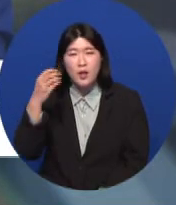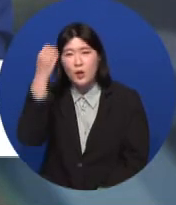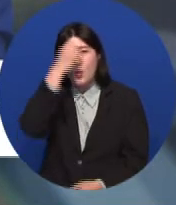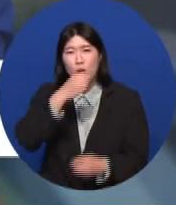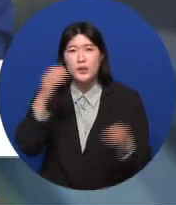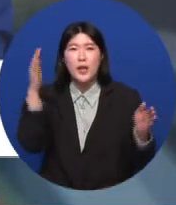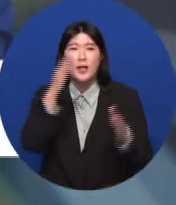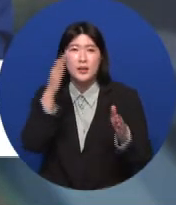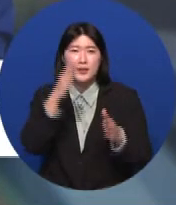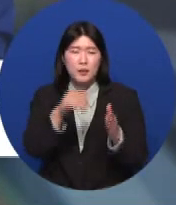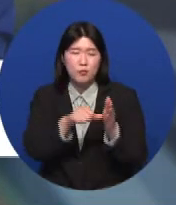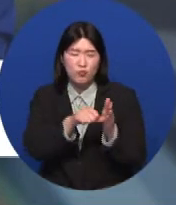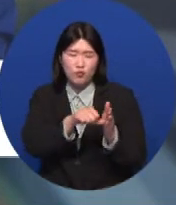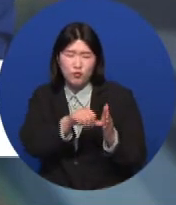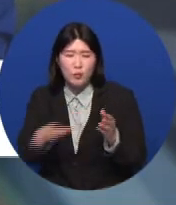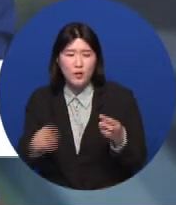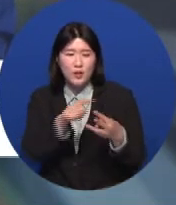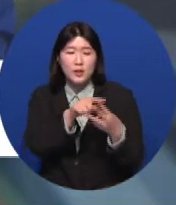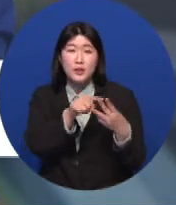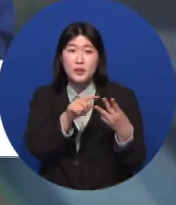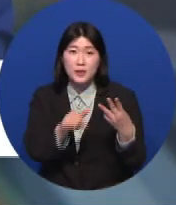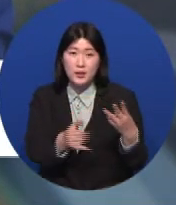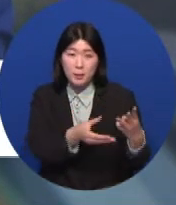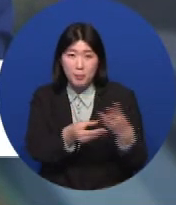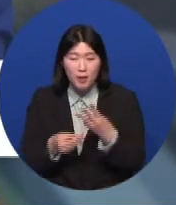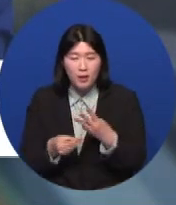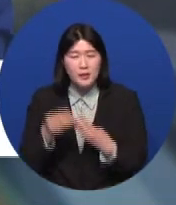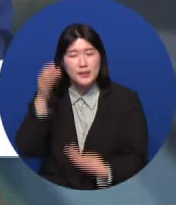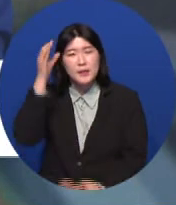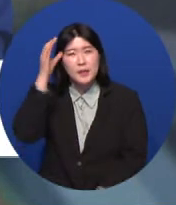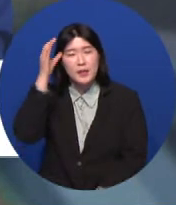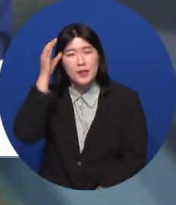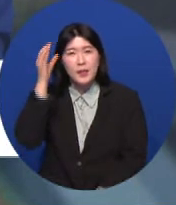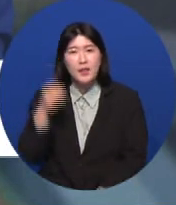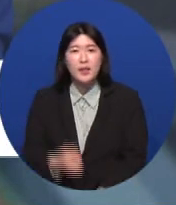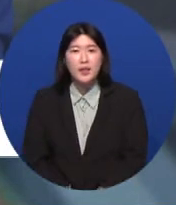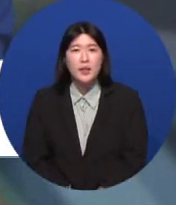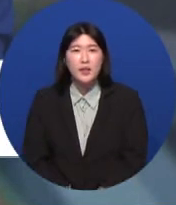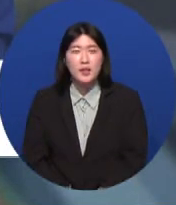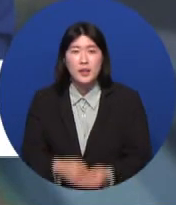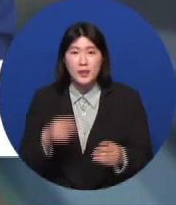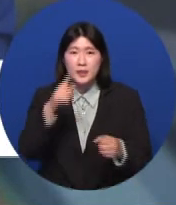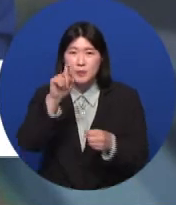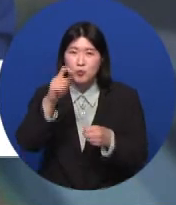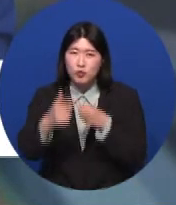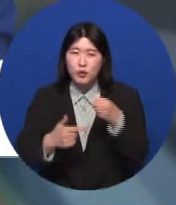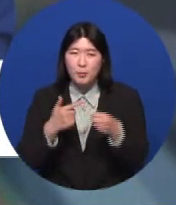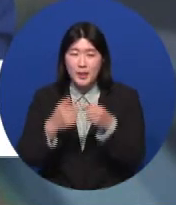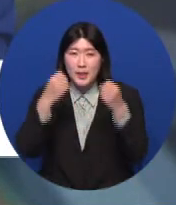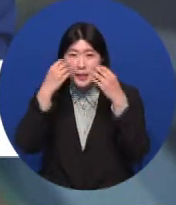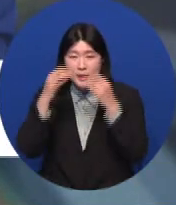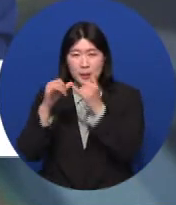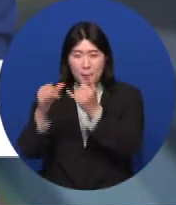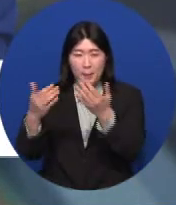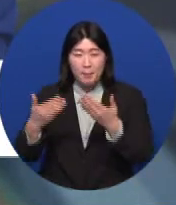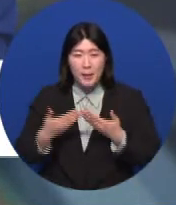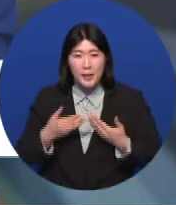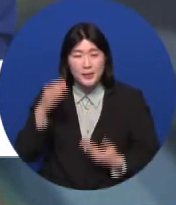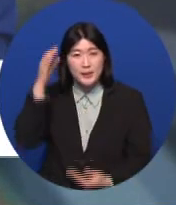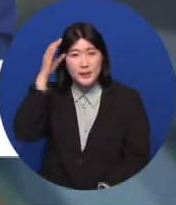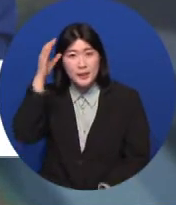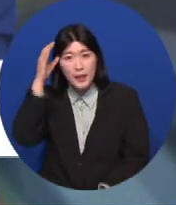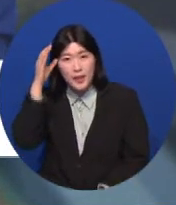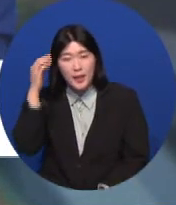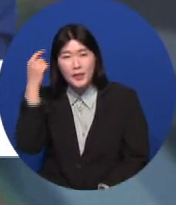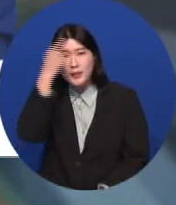야구를 평정 안 건물 신임 들에 대한 기대 때문인데요 류현진 이후 16년 만에 신인왕에 도전하는 독수리 군단 을